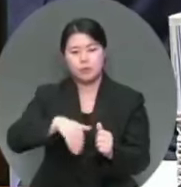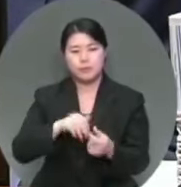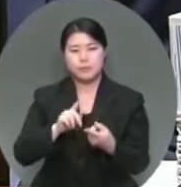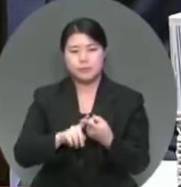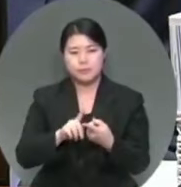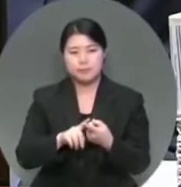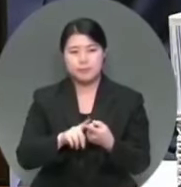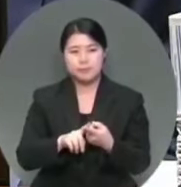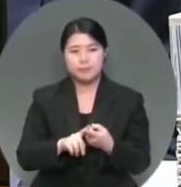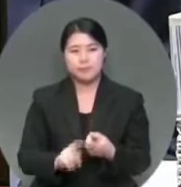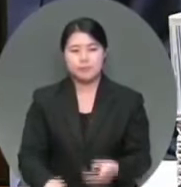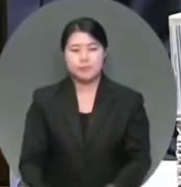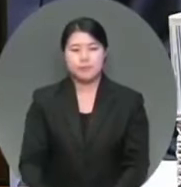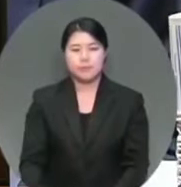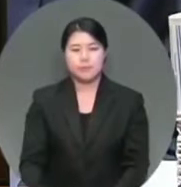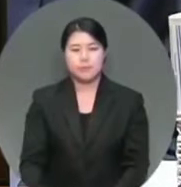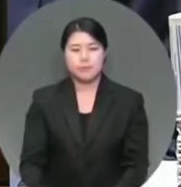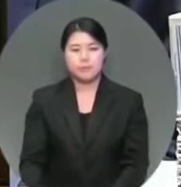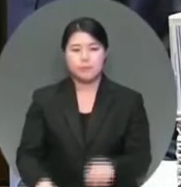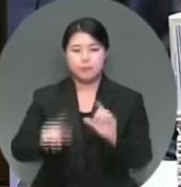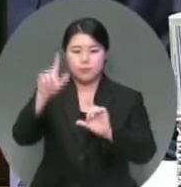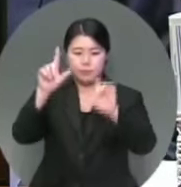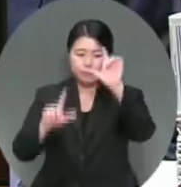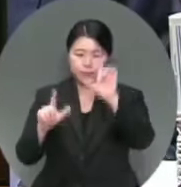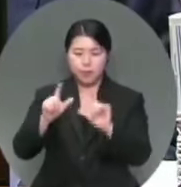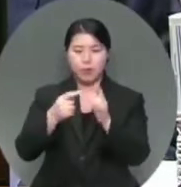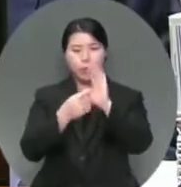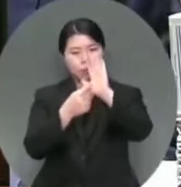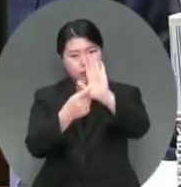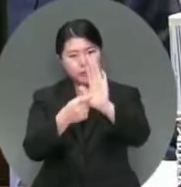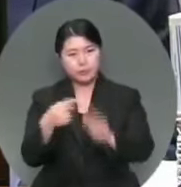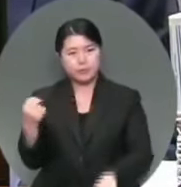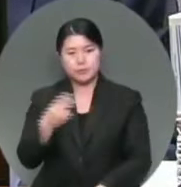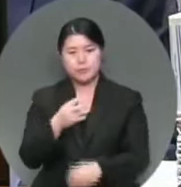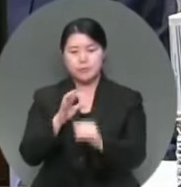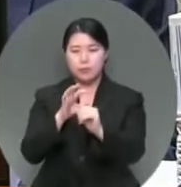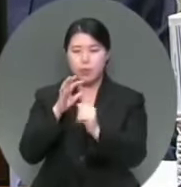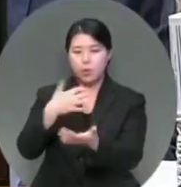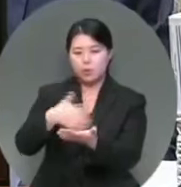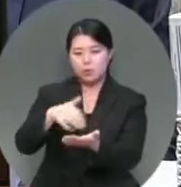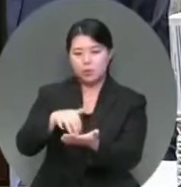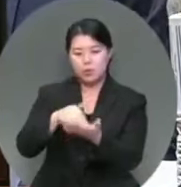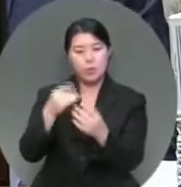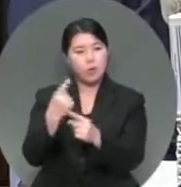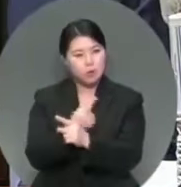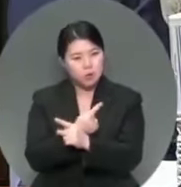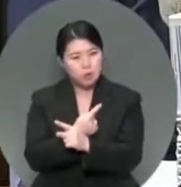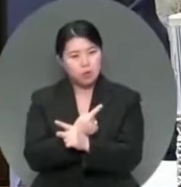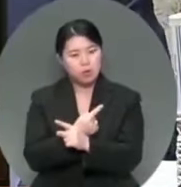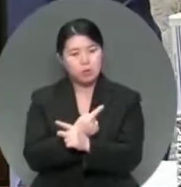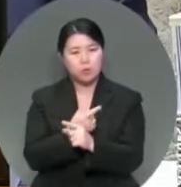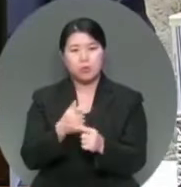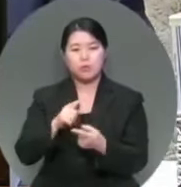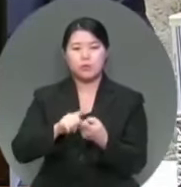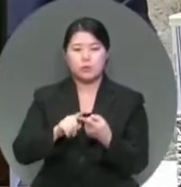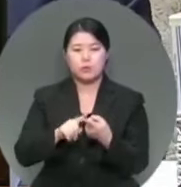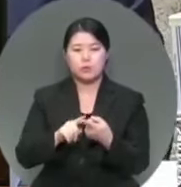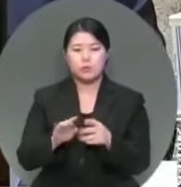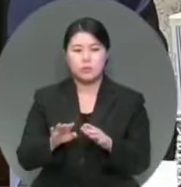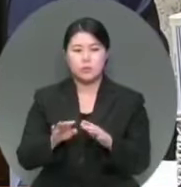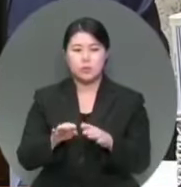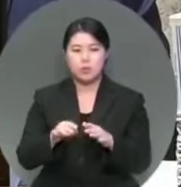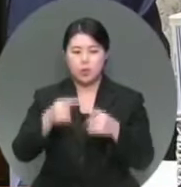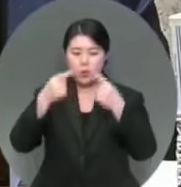관리실태에 대해서 추계 모형 공개, 또 추계에 활용되는 지수 변경 등 국세수입 추계 정확도에